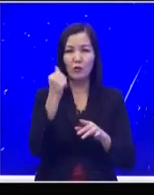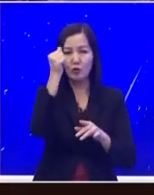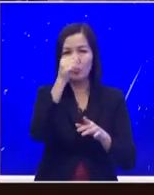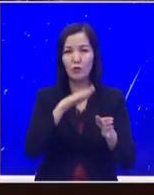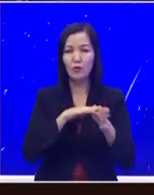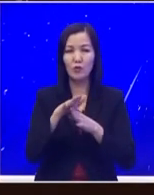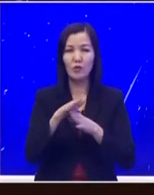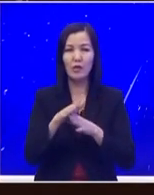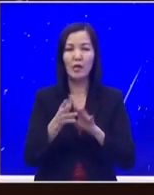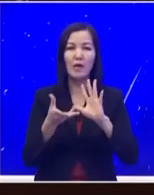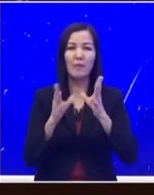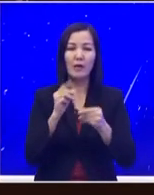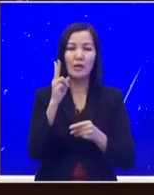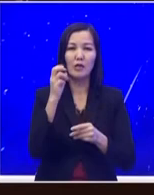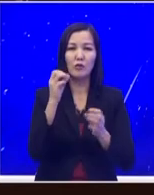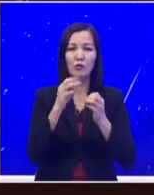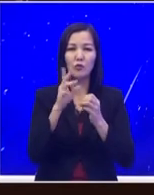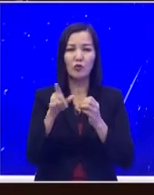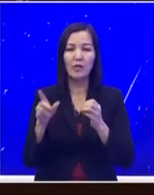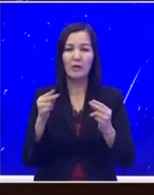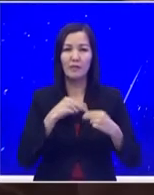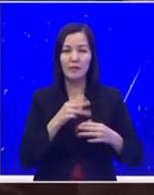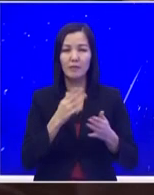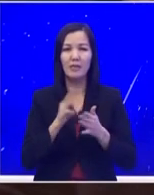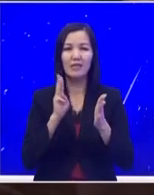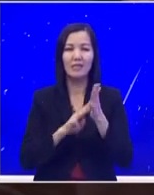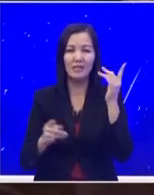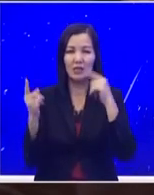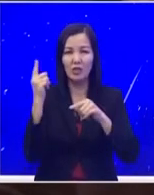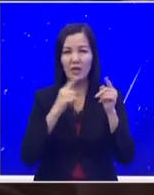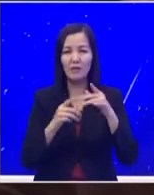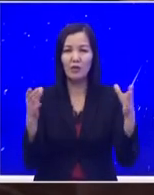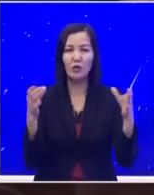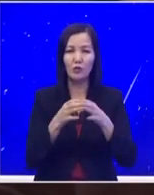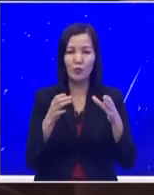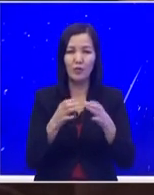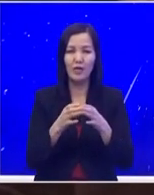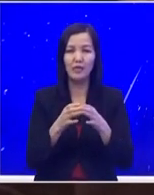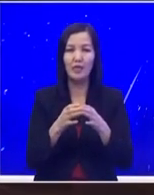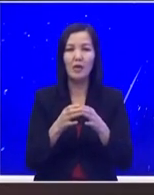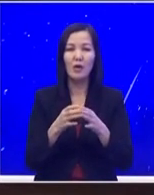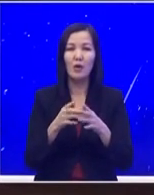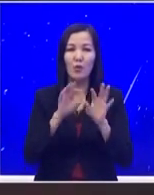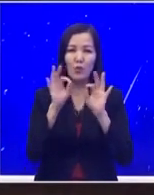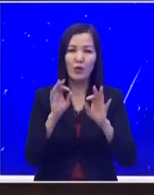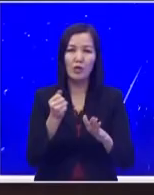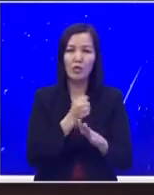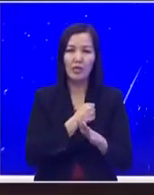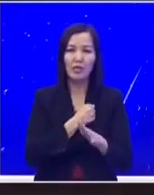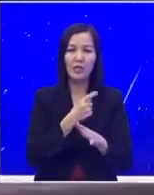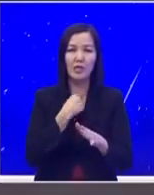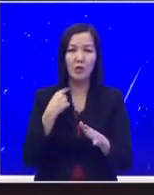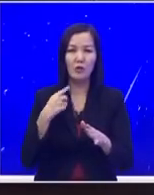ұжымда барлығы 213 адам қызмет етеді. Олардың 80-і шығармашылық топ мүшелері, өнер жанашырлары алғашқы сапарын